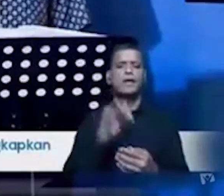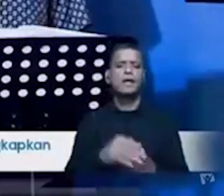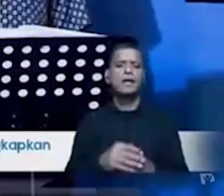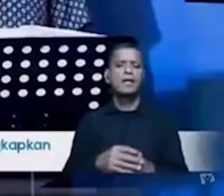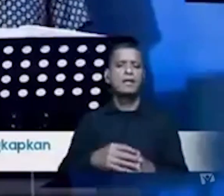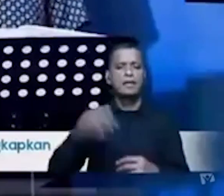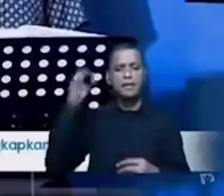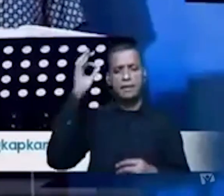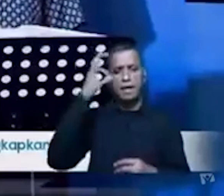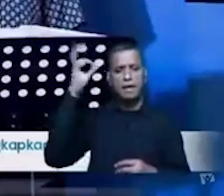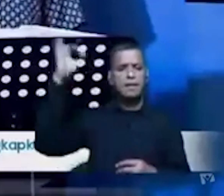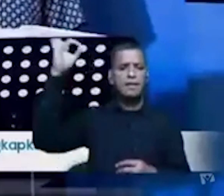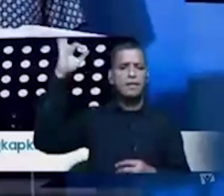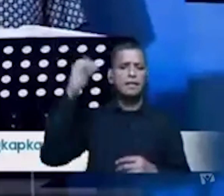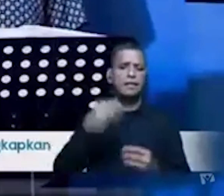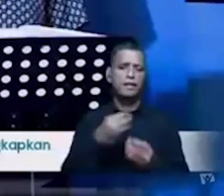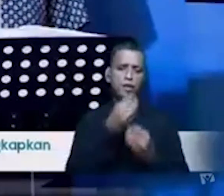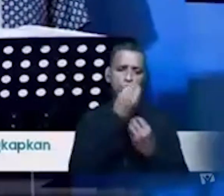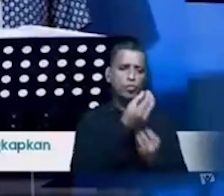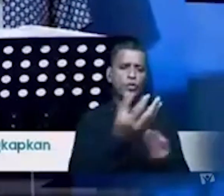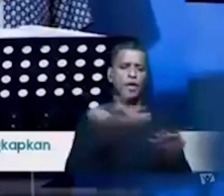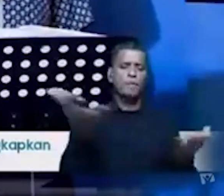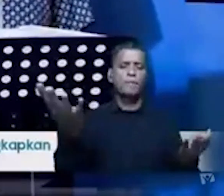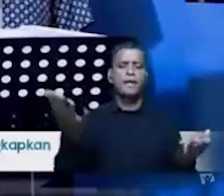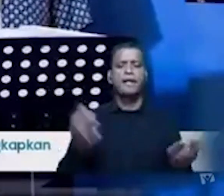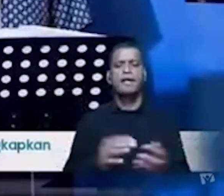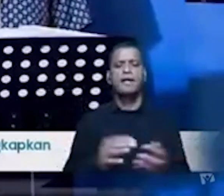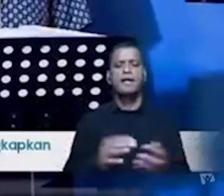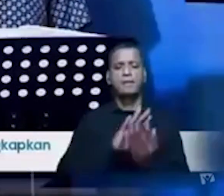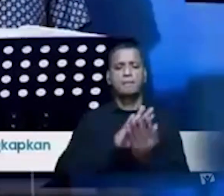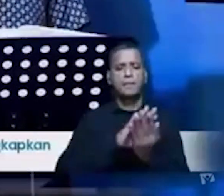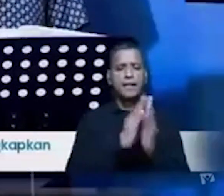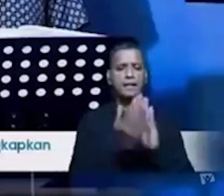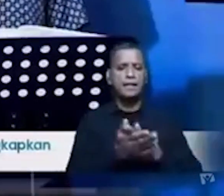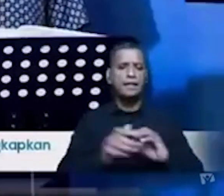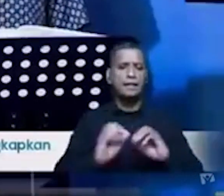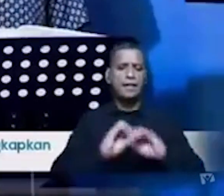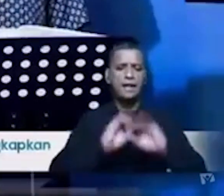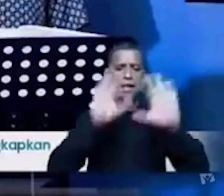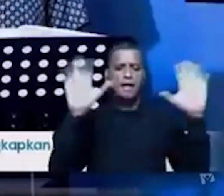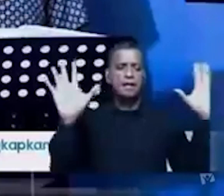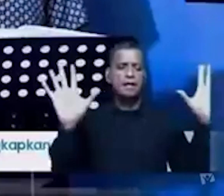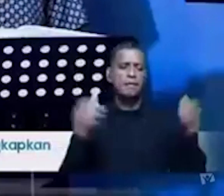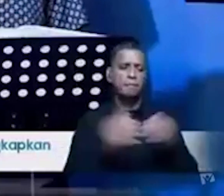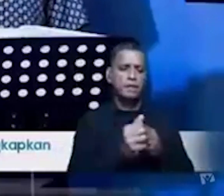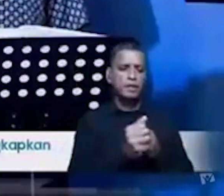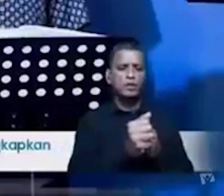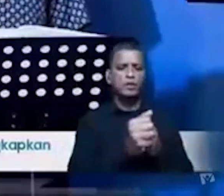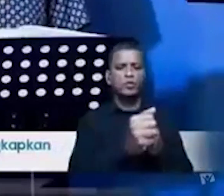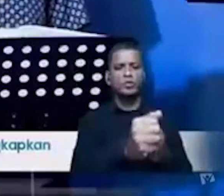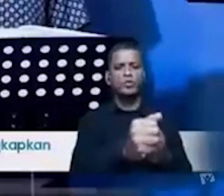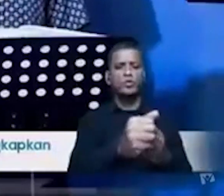ditemukan, kenangan yang terungkapkan, menjadi terang